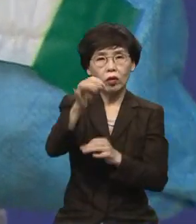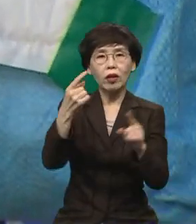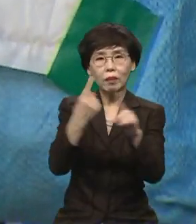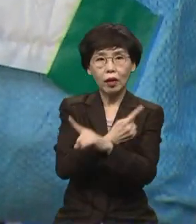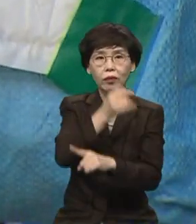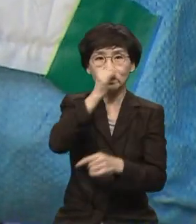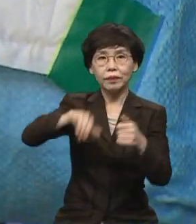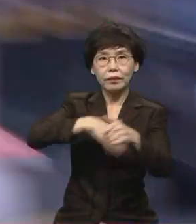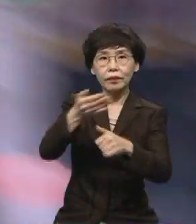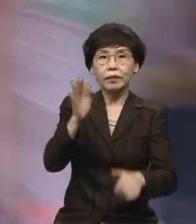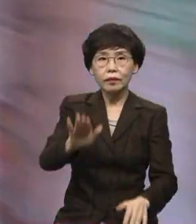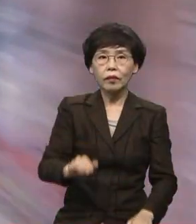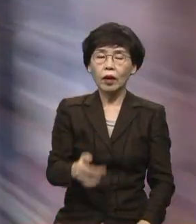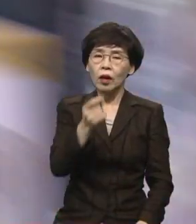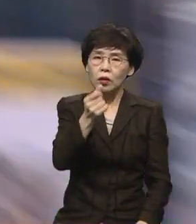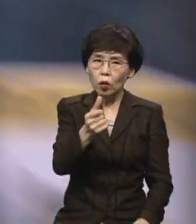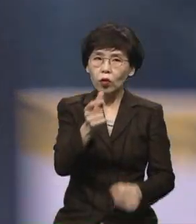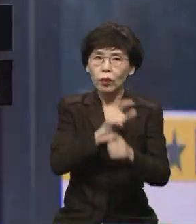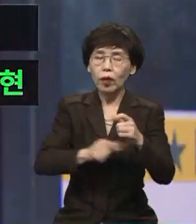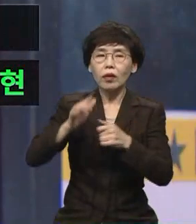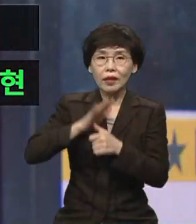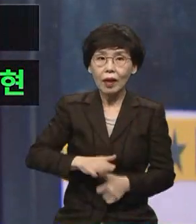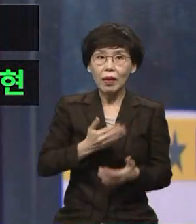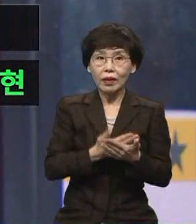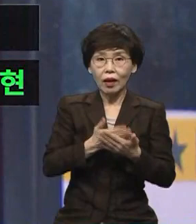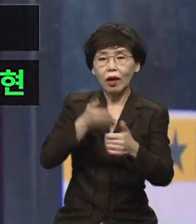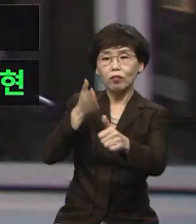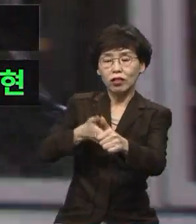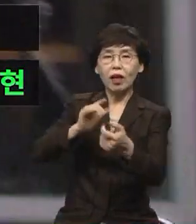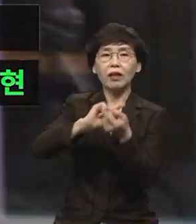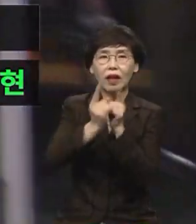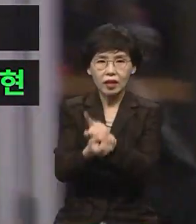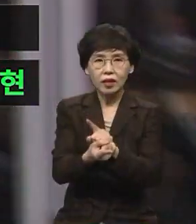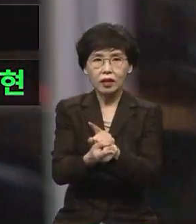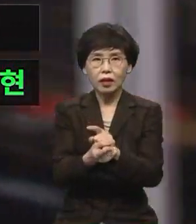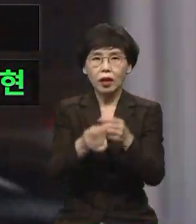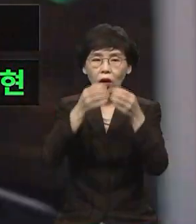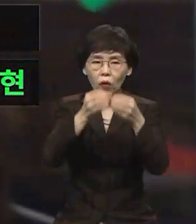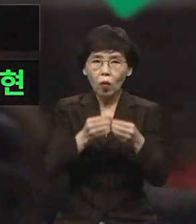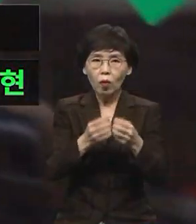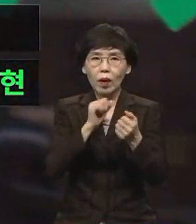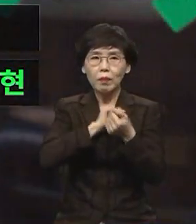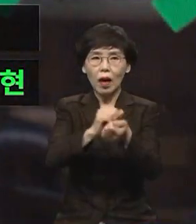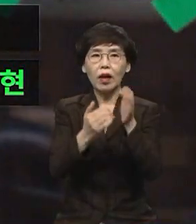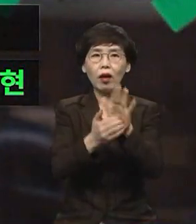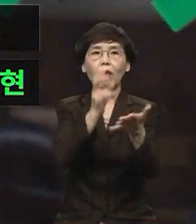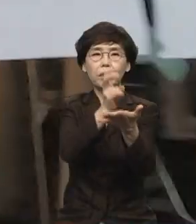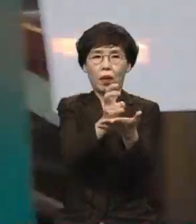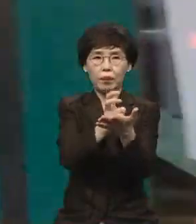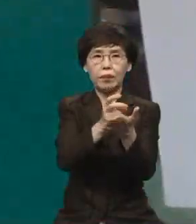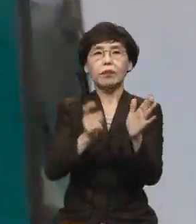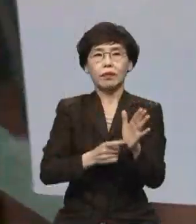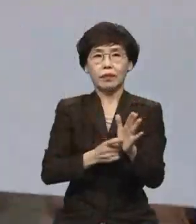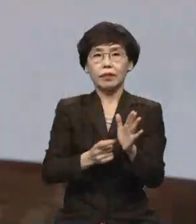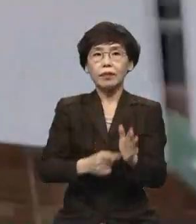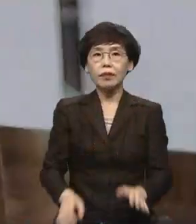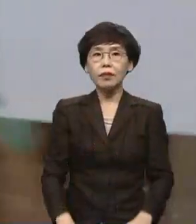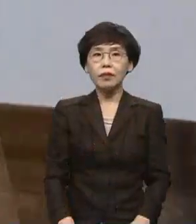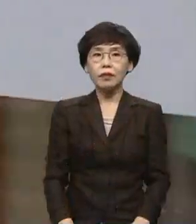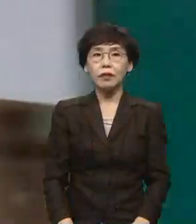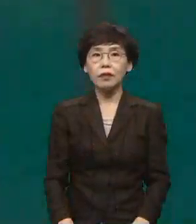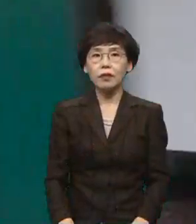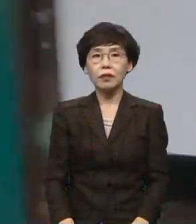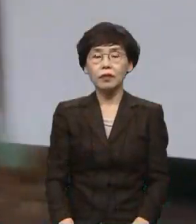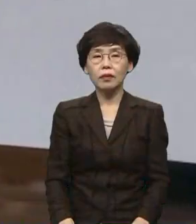바꿔놓고 있는 상황에서 조금만 더 버텨달란 부탁 대신 정교한 방역 대책이 시급해 보입니다.